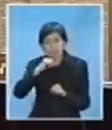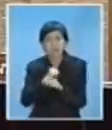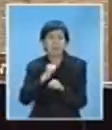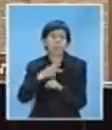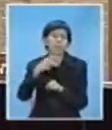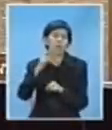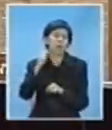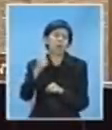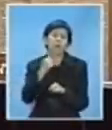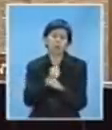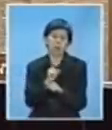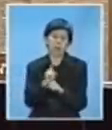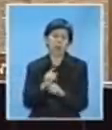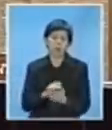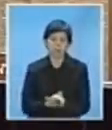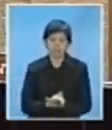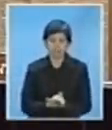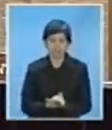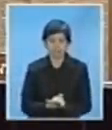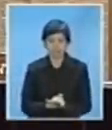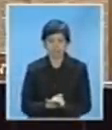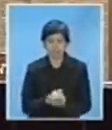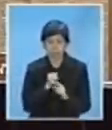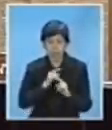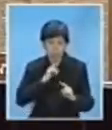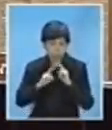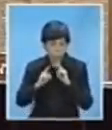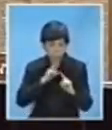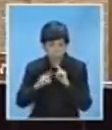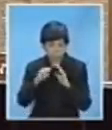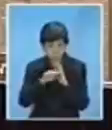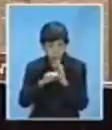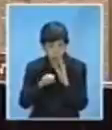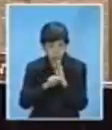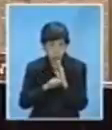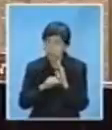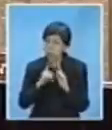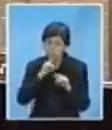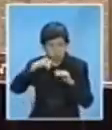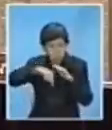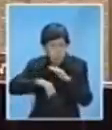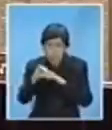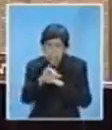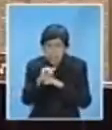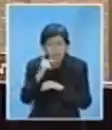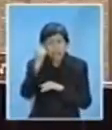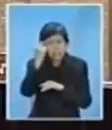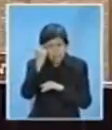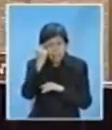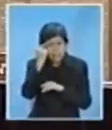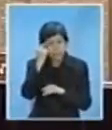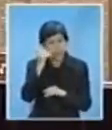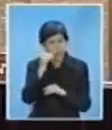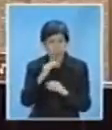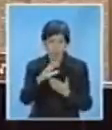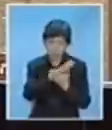นะครับแล้วเราก็จะการเรื่องการเจรจารายละเอียดเนี่ยยังไม่ลงไปดีเทลเลยนะครับเพียงแต่หลักคิดว่า